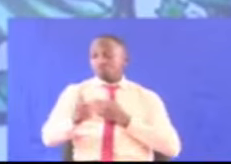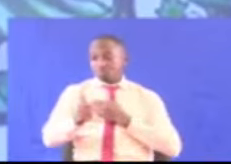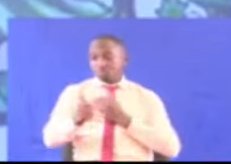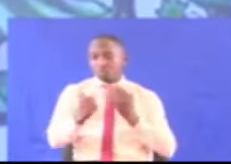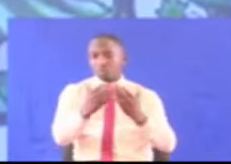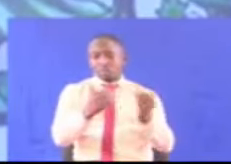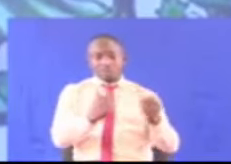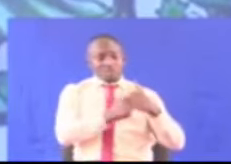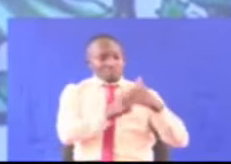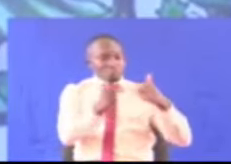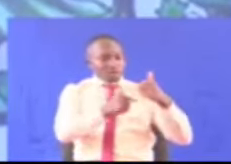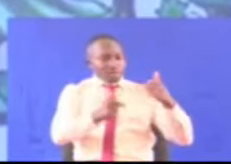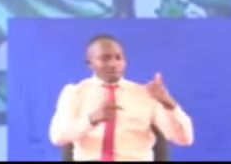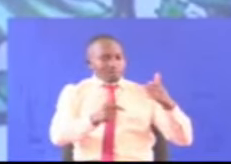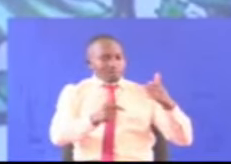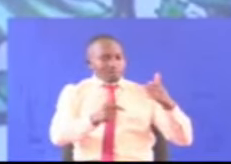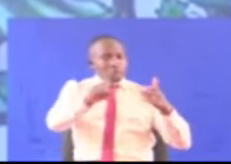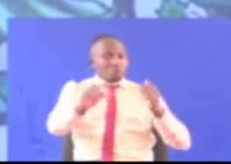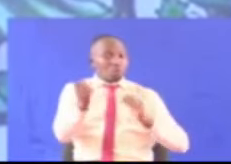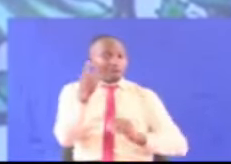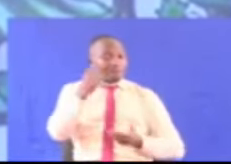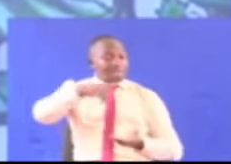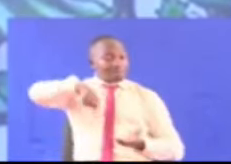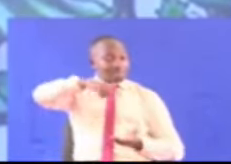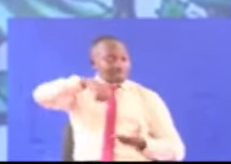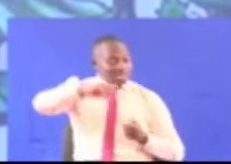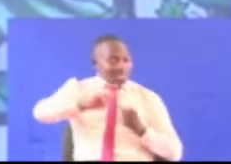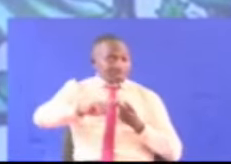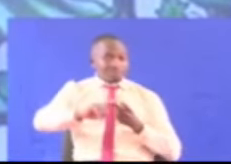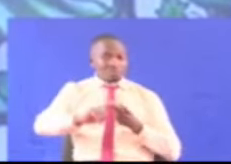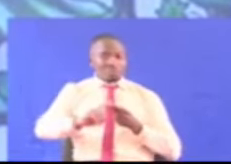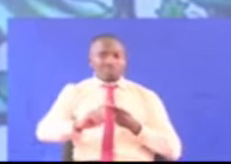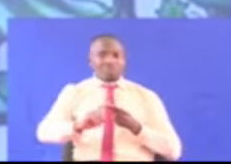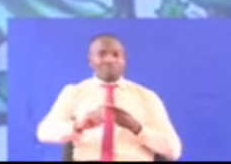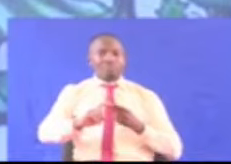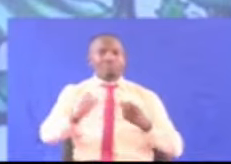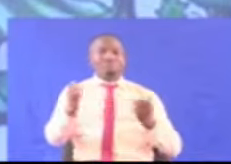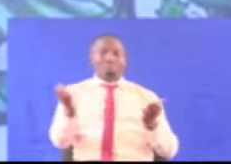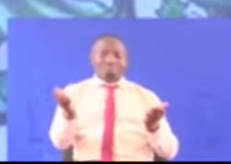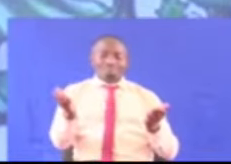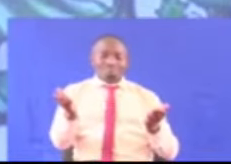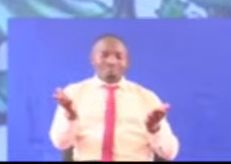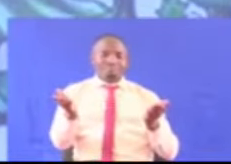sababu nilikuwa nimewataja watu wa mjini ambao